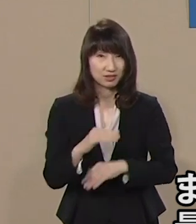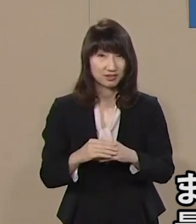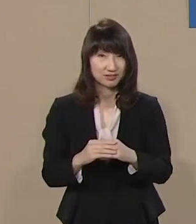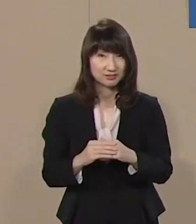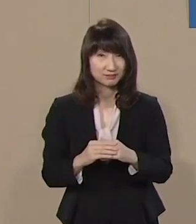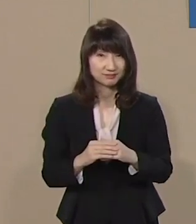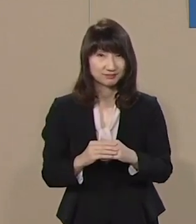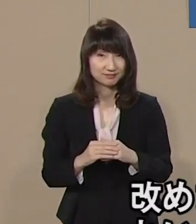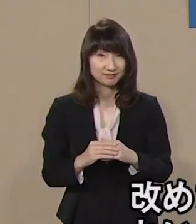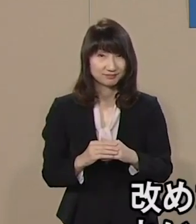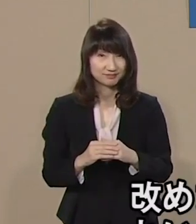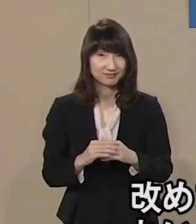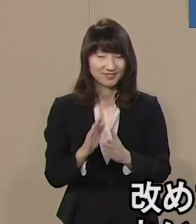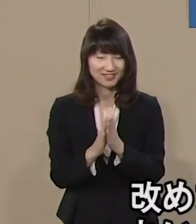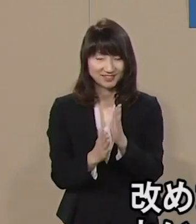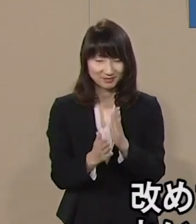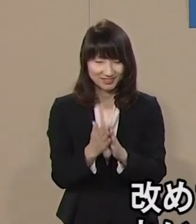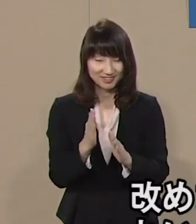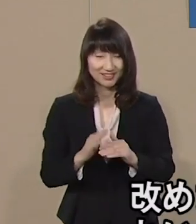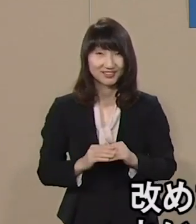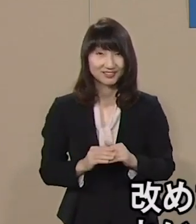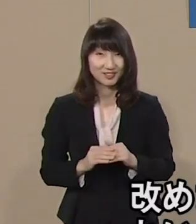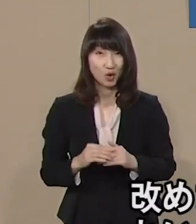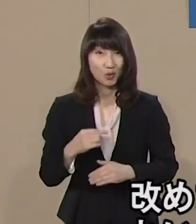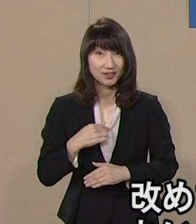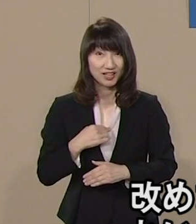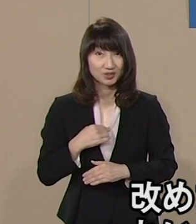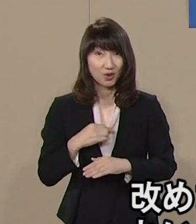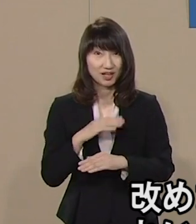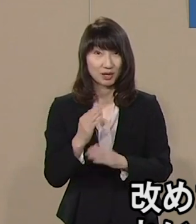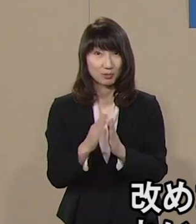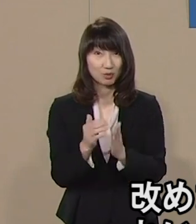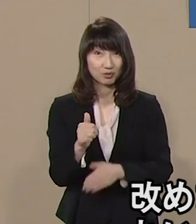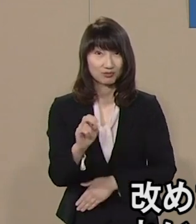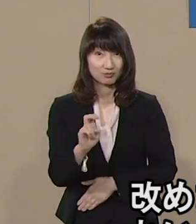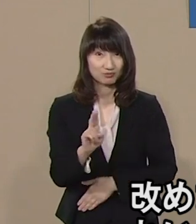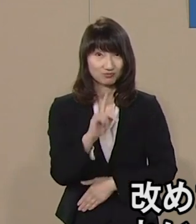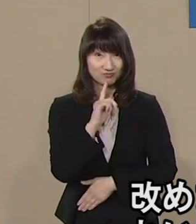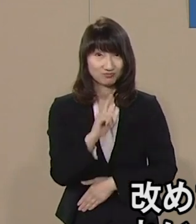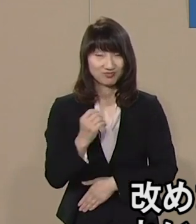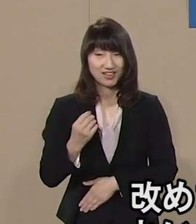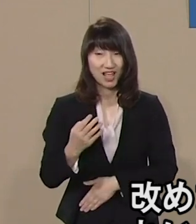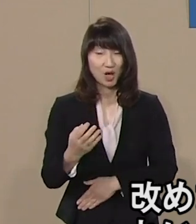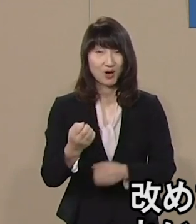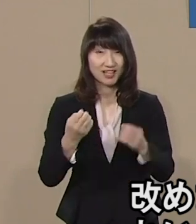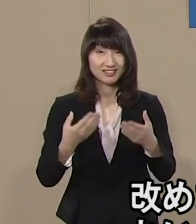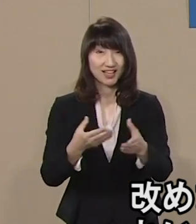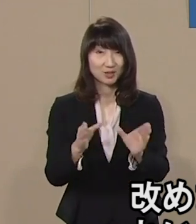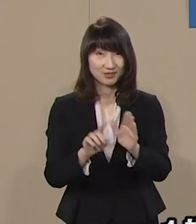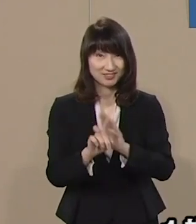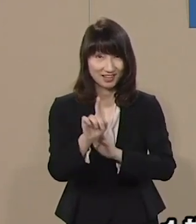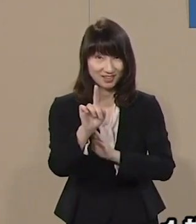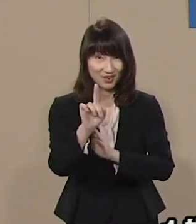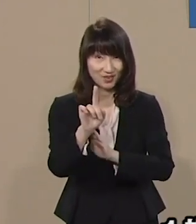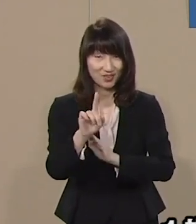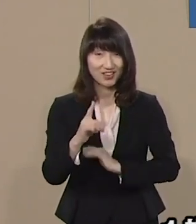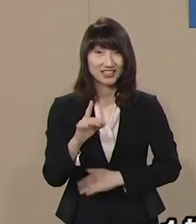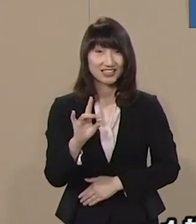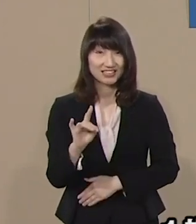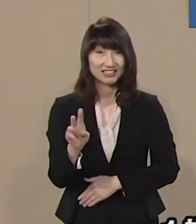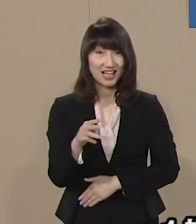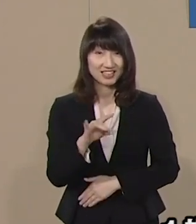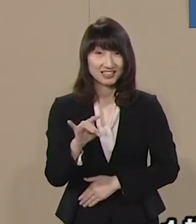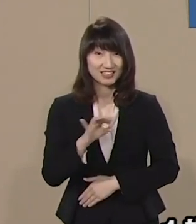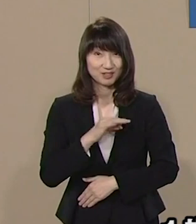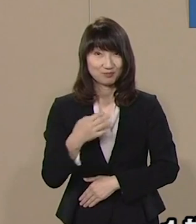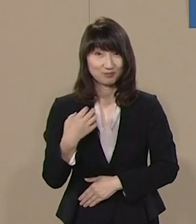か改めまして私は山本太郎と申します例は新選組の代表です1基参議院